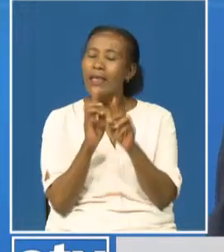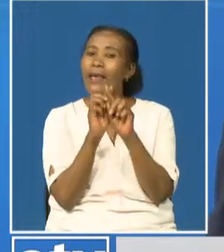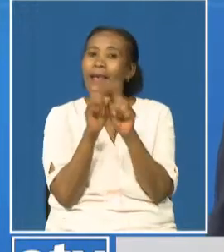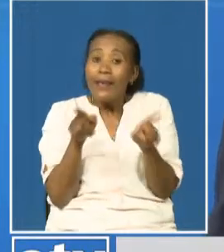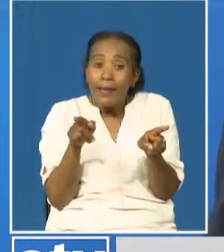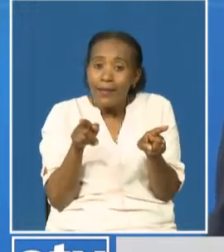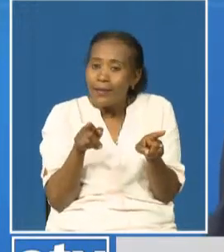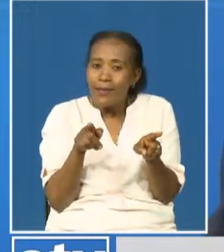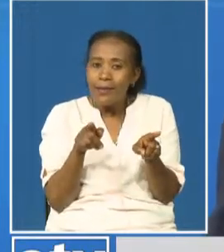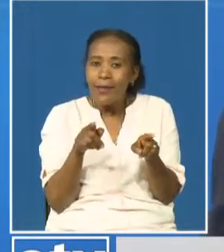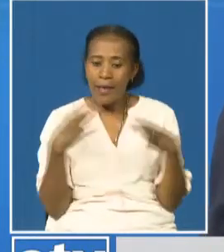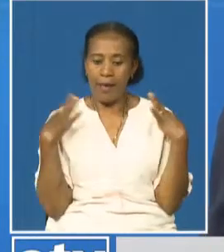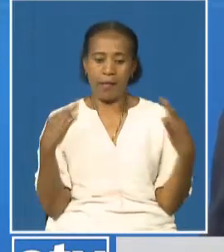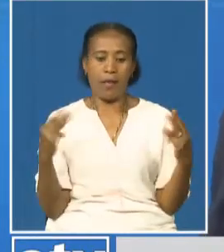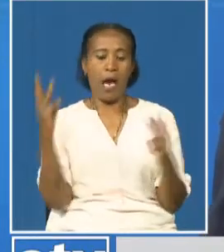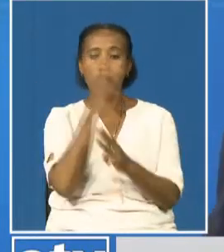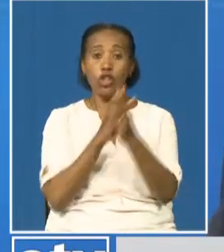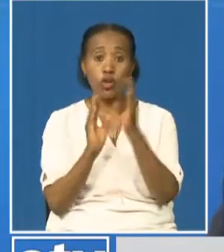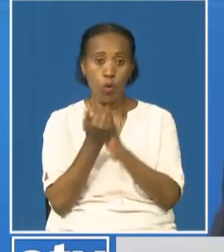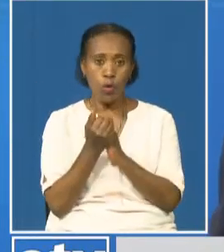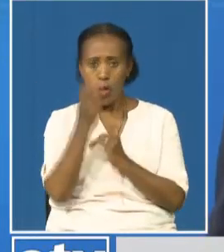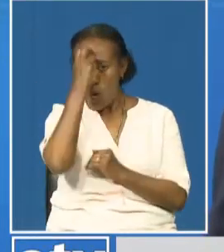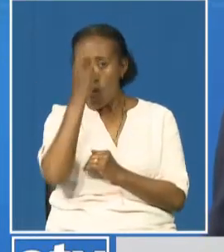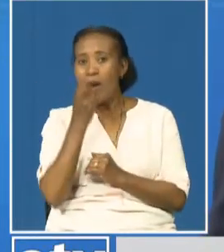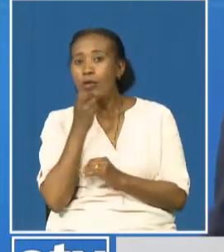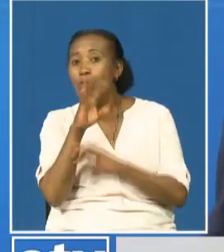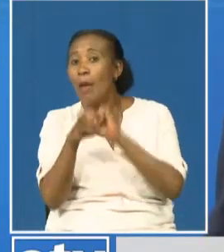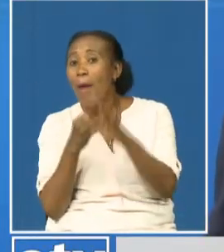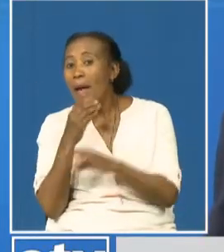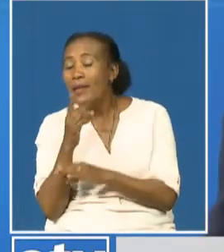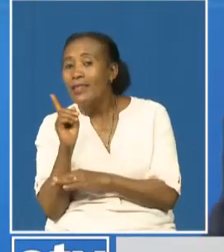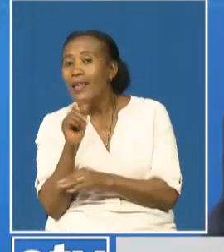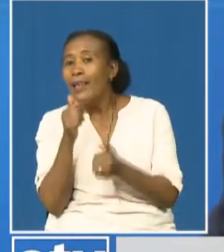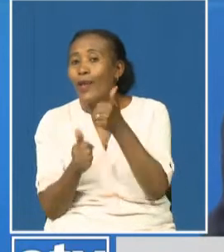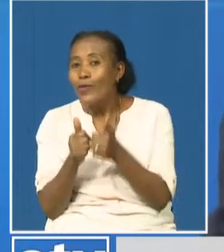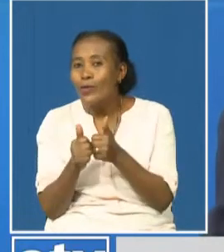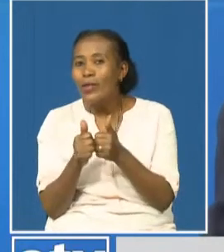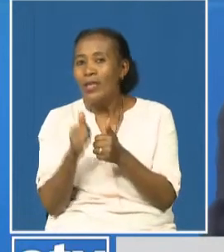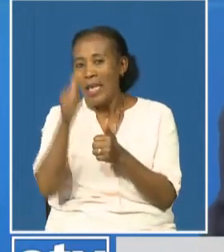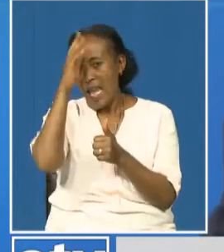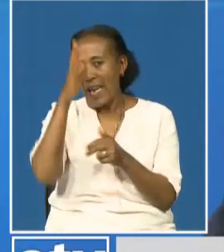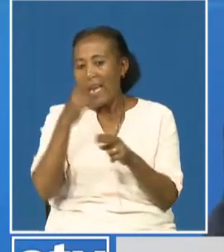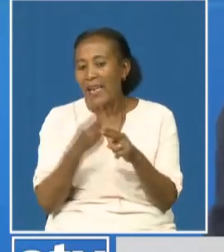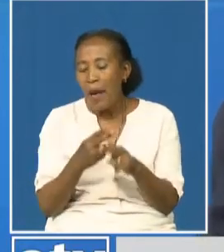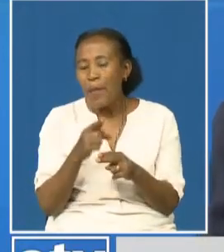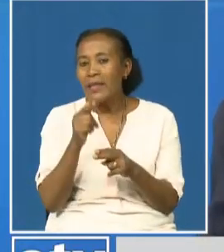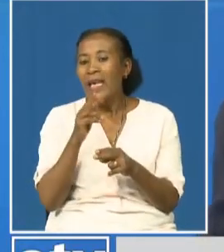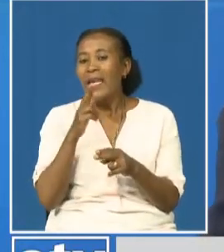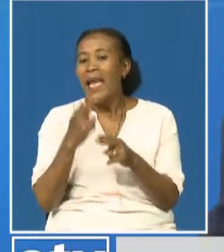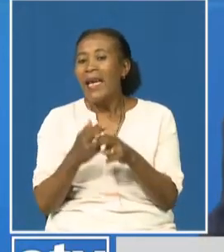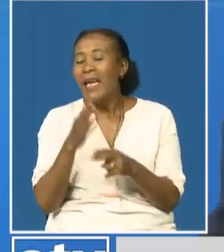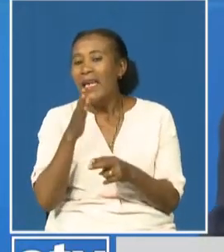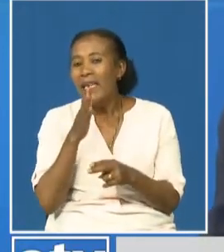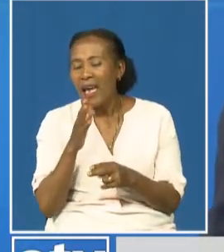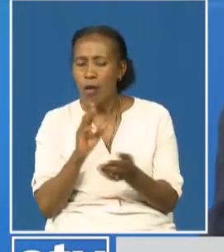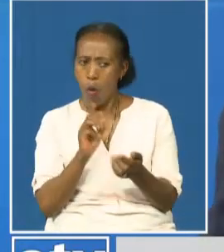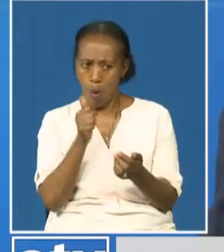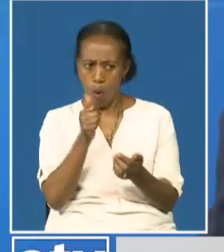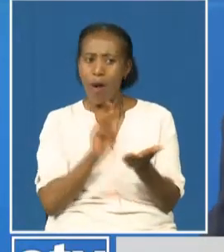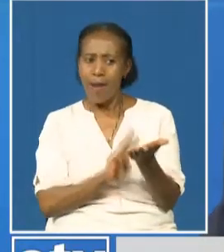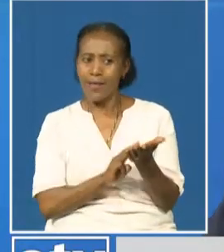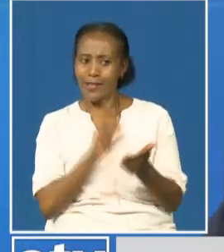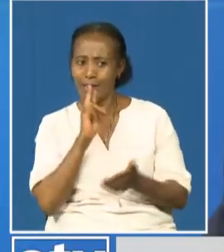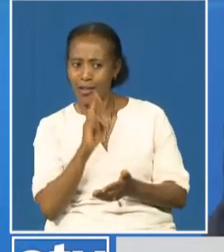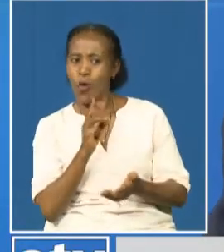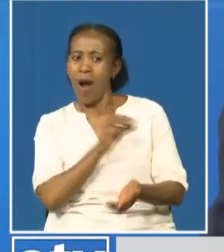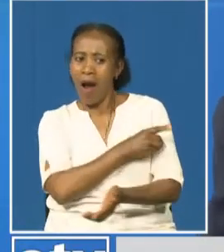ግን የጤና ችግር ከሆነ ወላጁን ከመማከር ምን የከሌን አባት ወይ የከሌን እናት ኮ ነርስ